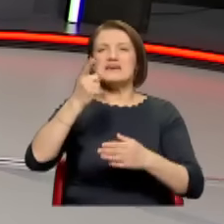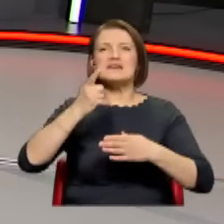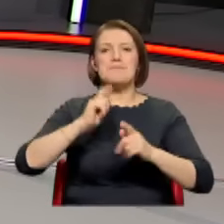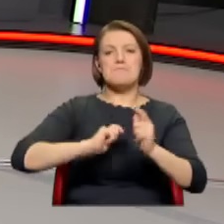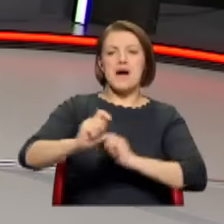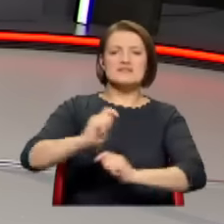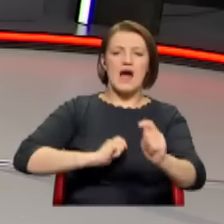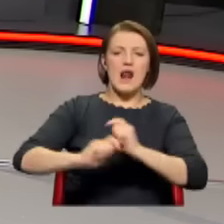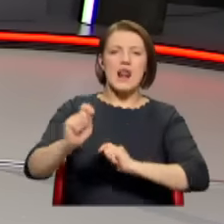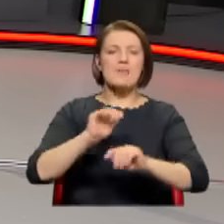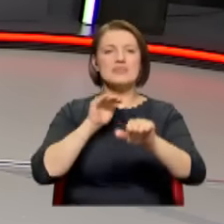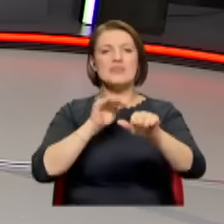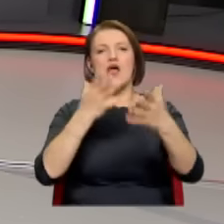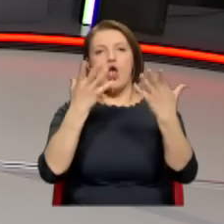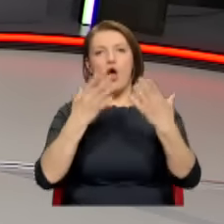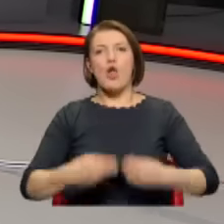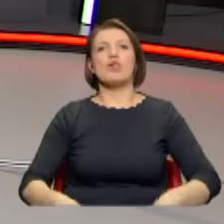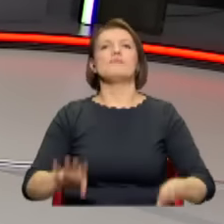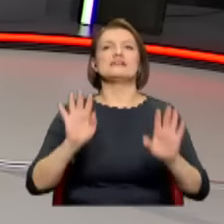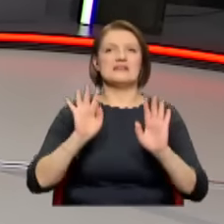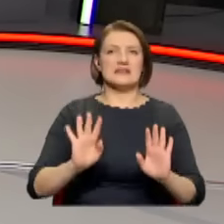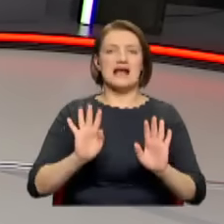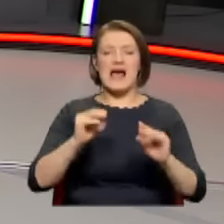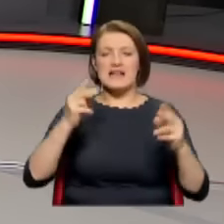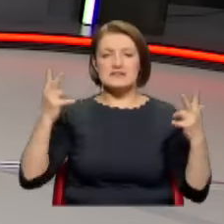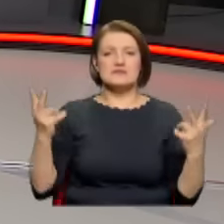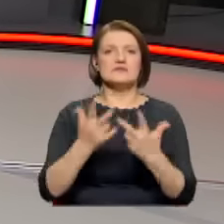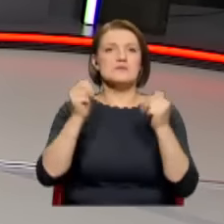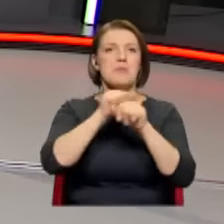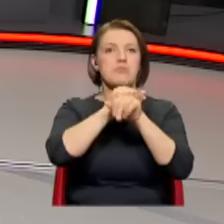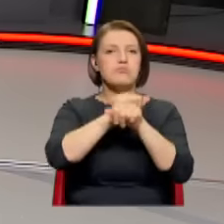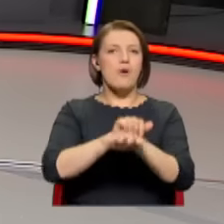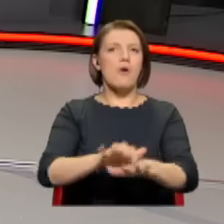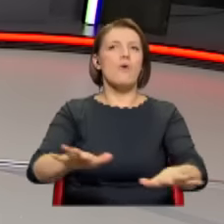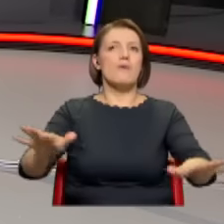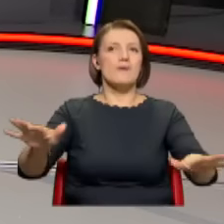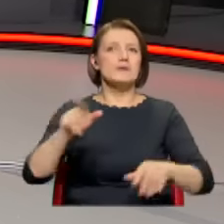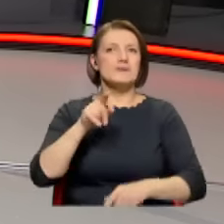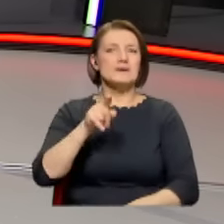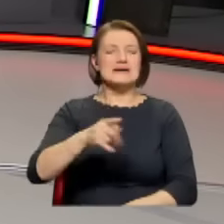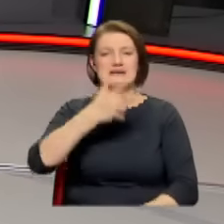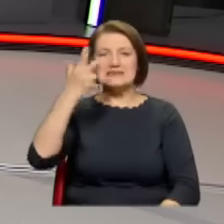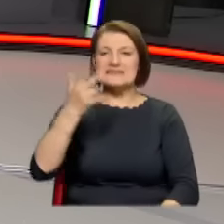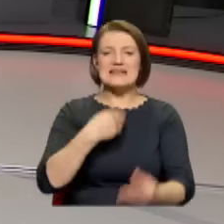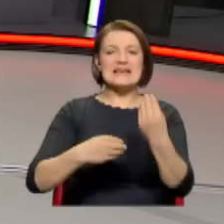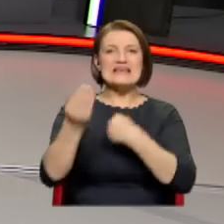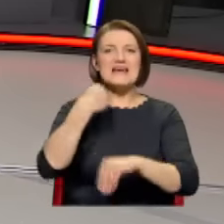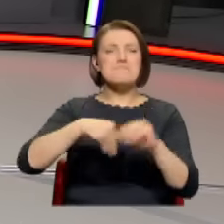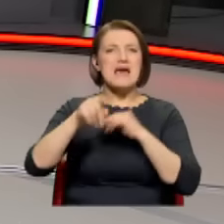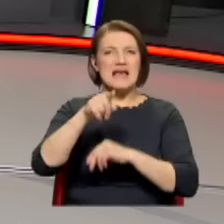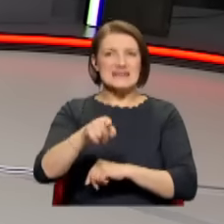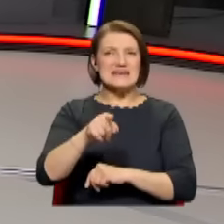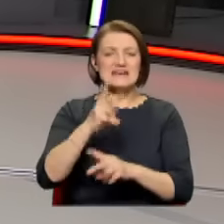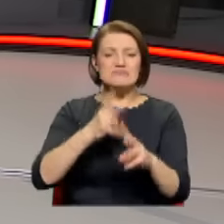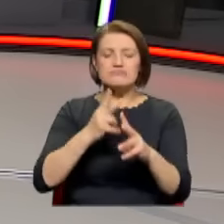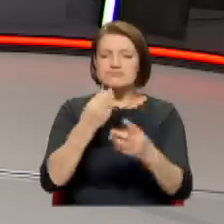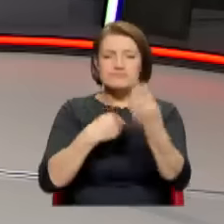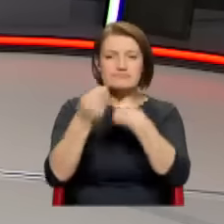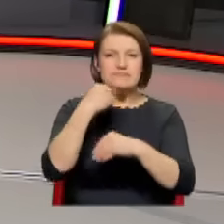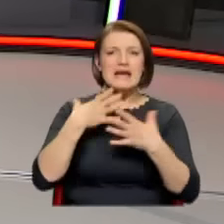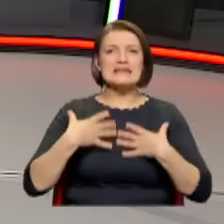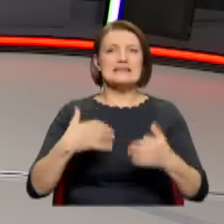pazarlama desteği olmadığı halde en hızlı yayılan hızlı yemek, fast food denen şey de en hızlı ve